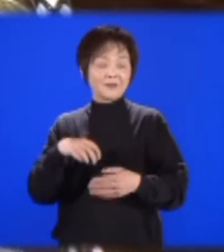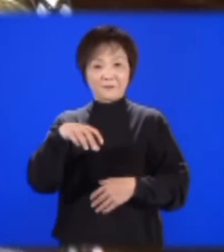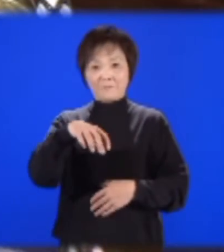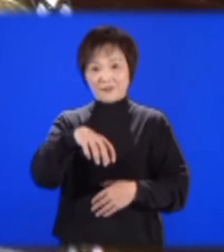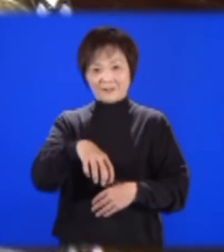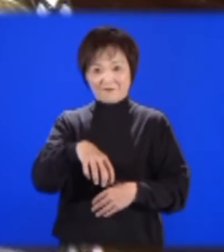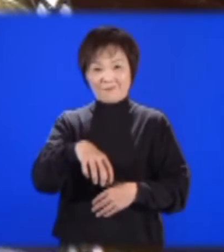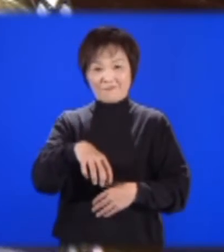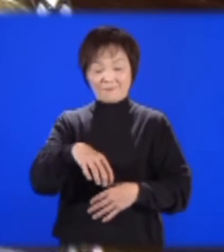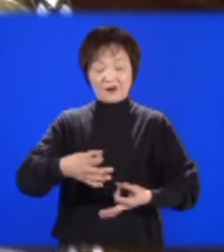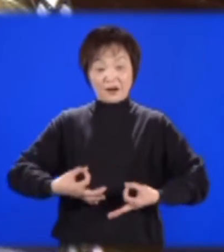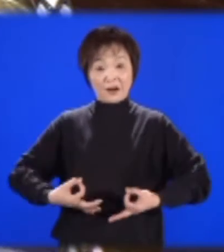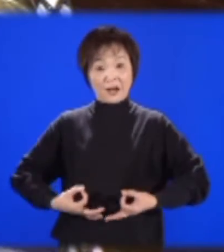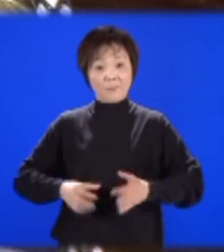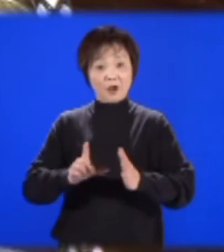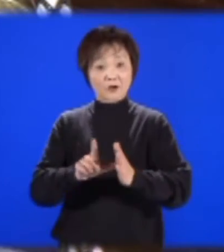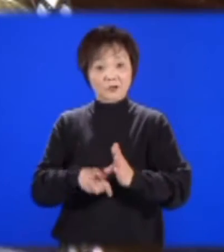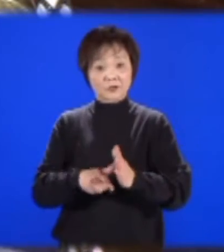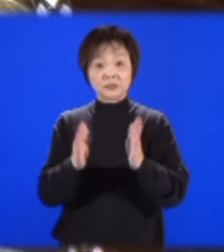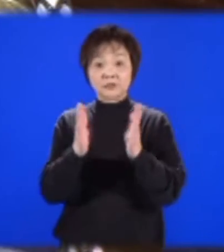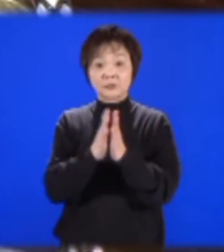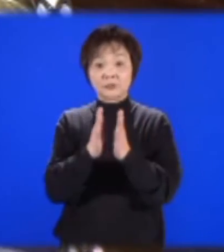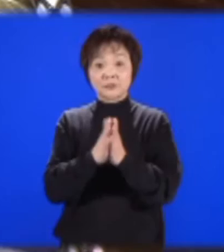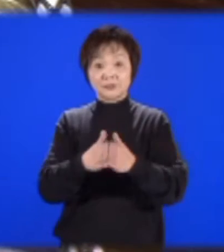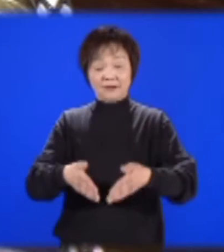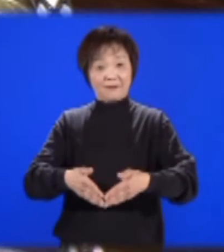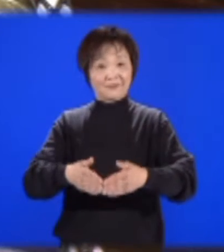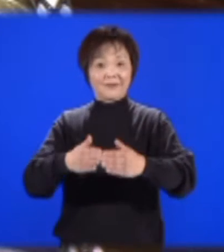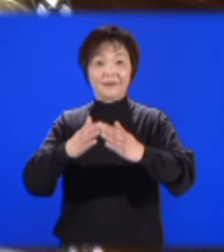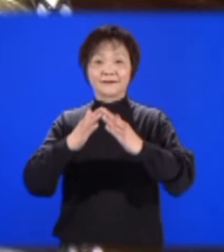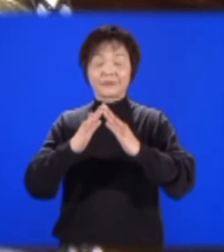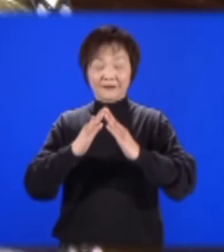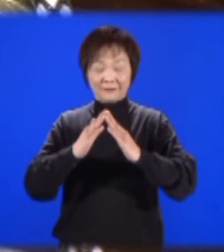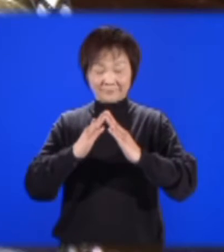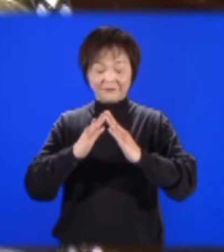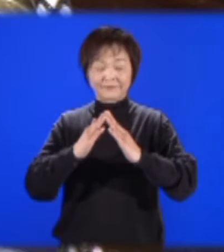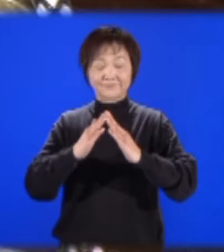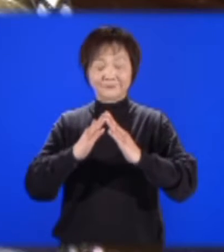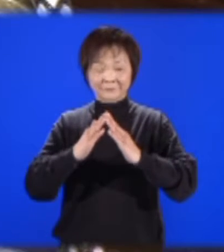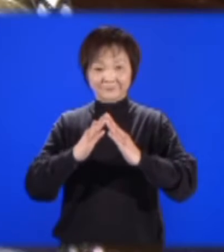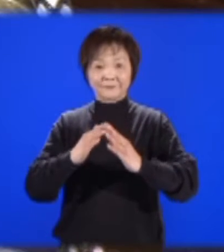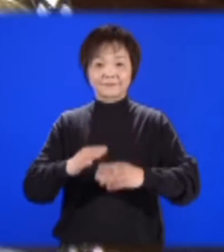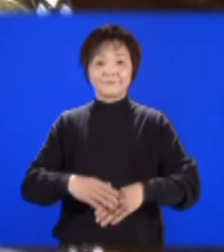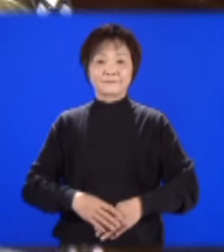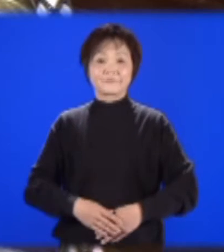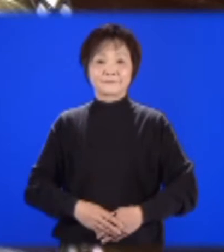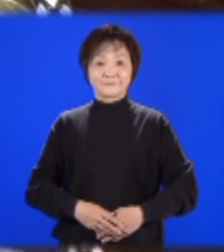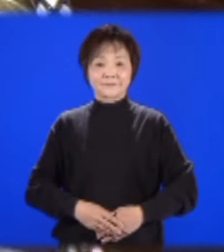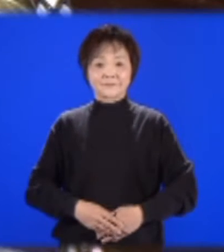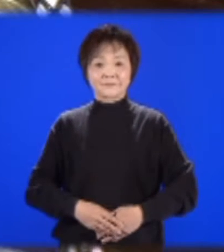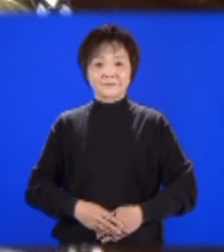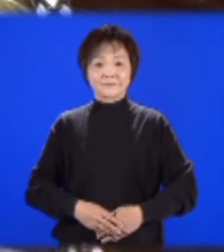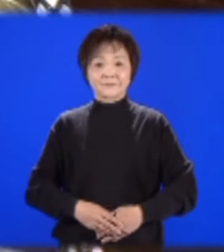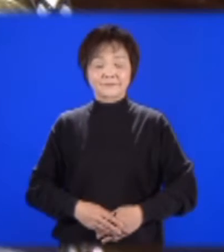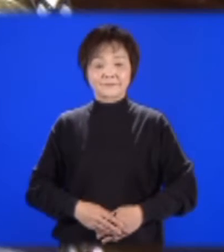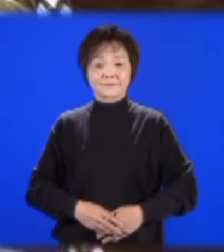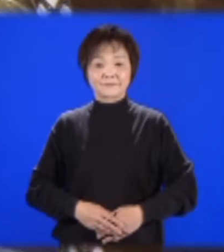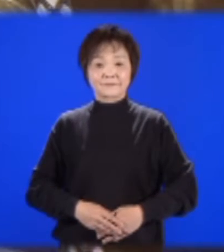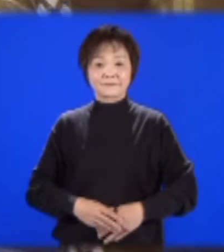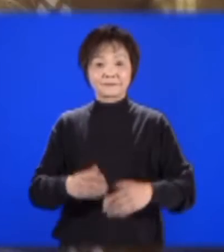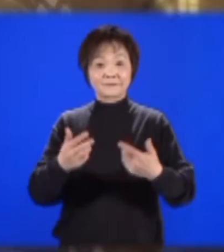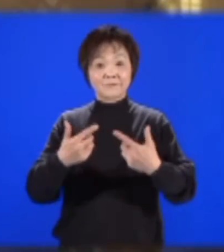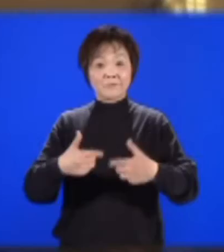されていて、鎌倉時代に聖武天皇社という神社が建てられた場所なんです。